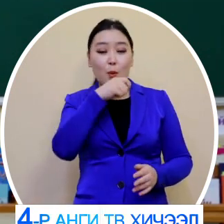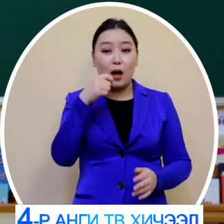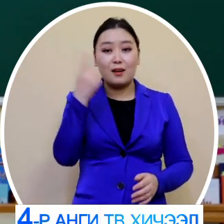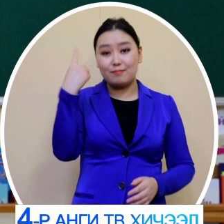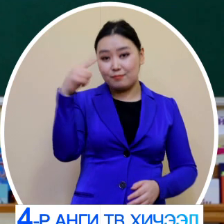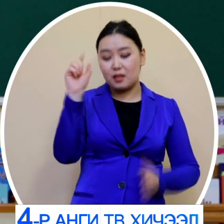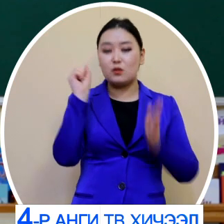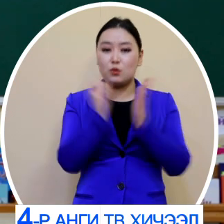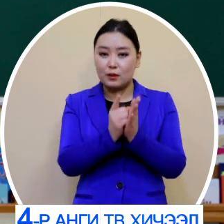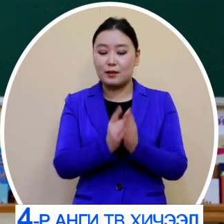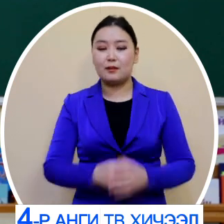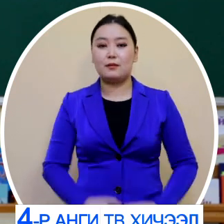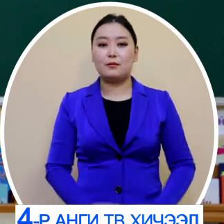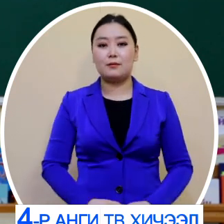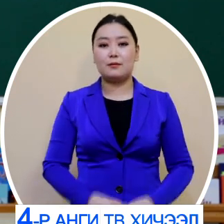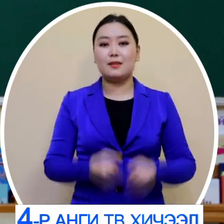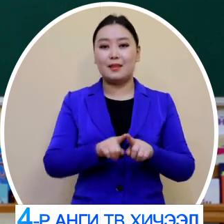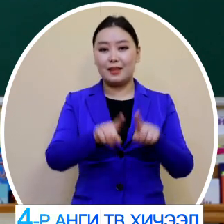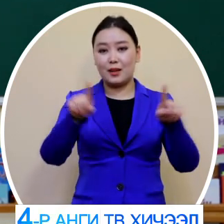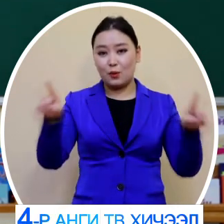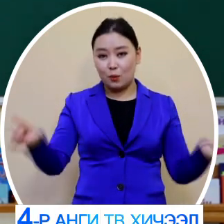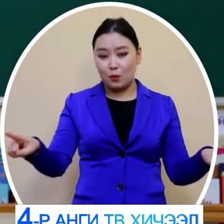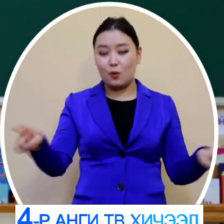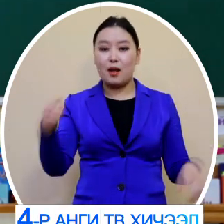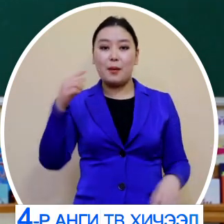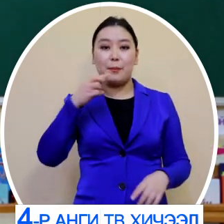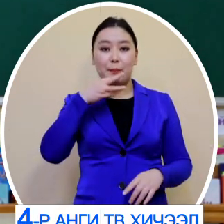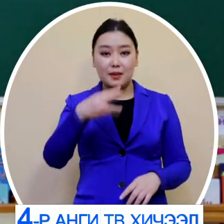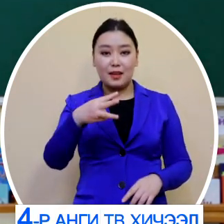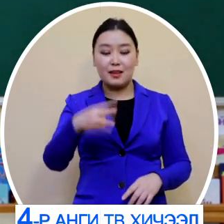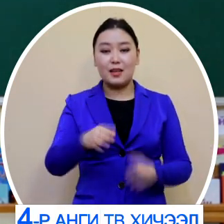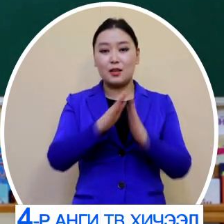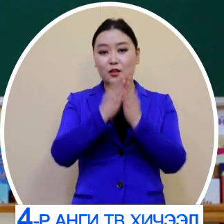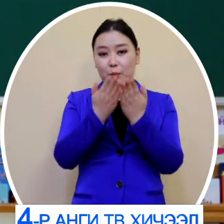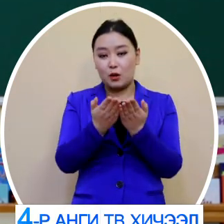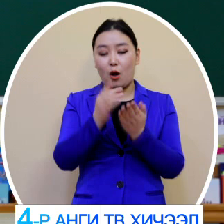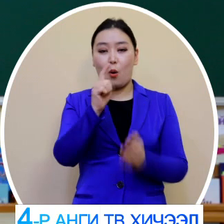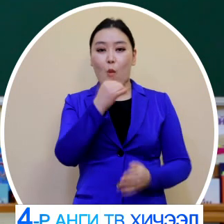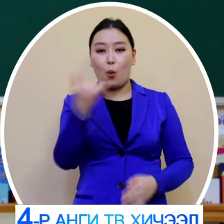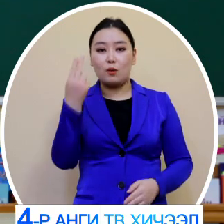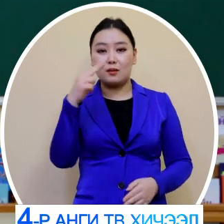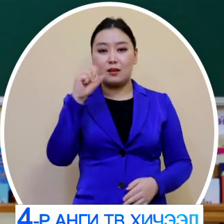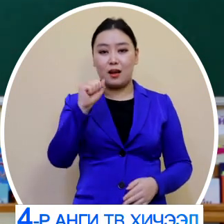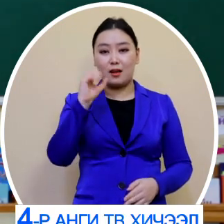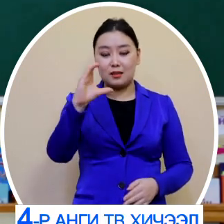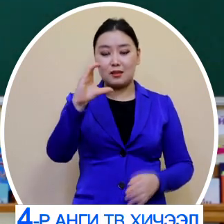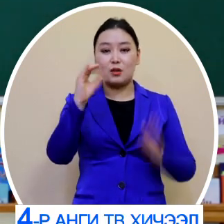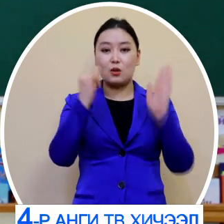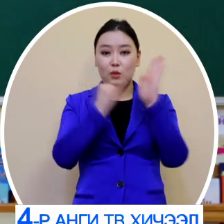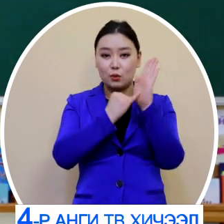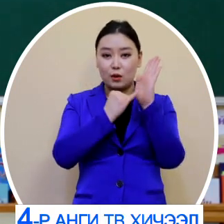зөв аргаар угаах нь хамгаас илүү чухал юм аа. За дэлгэрэнгүй мэдээллийг миний хүүхдүүд сурах